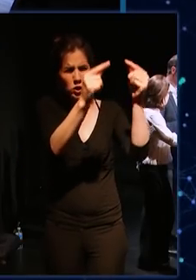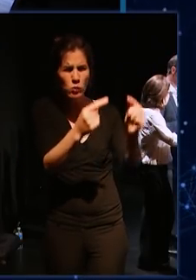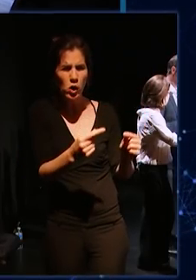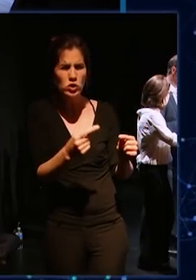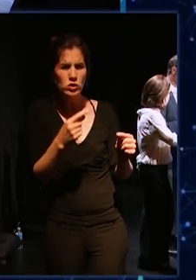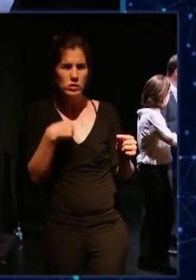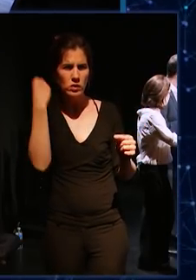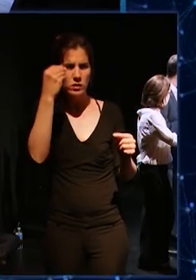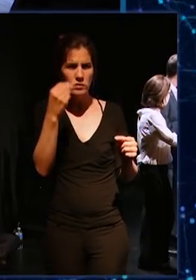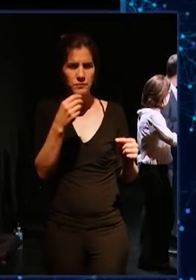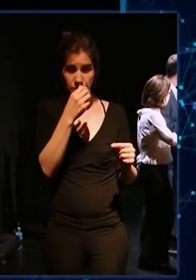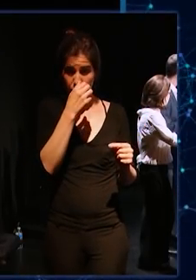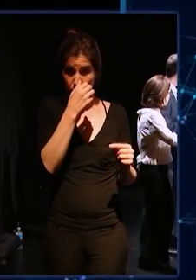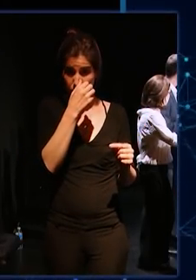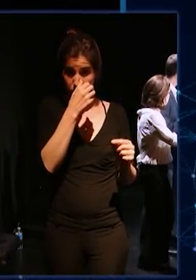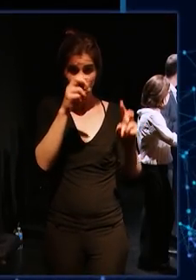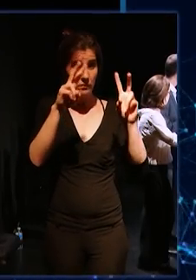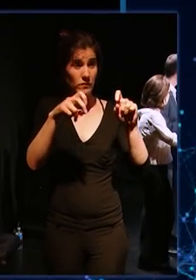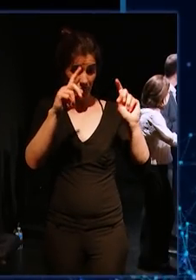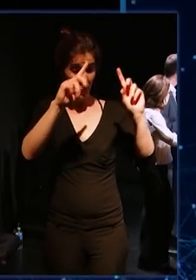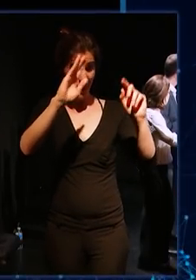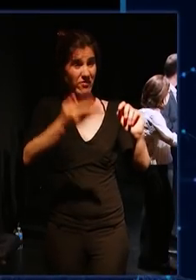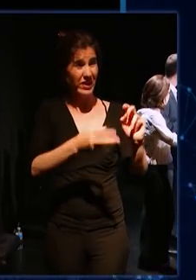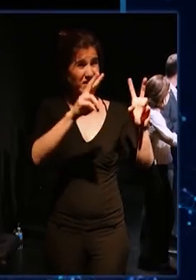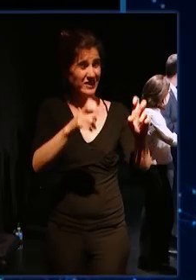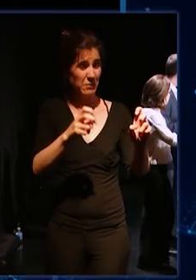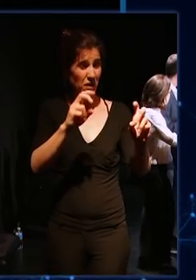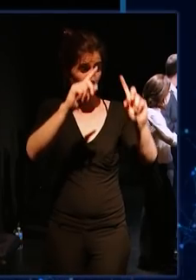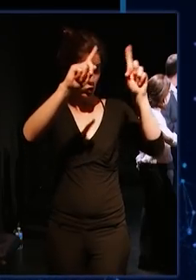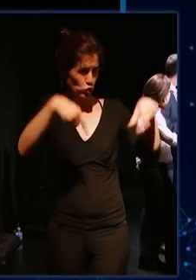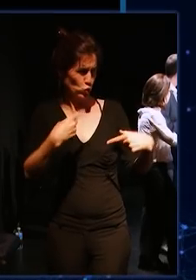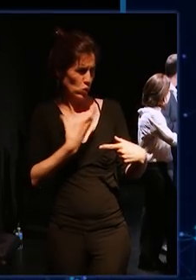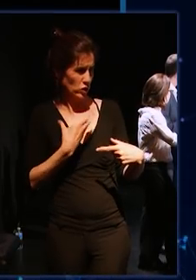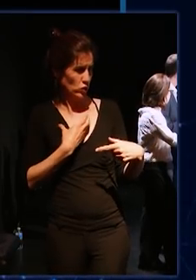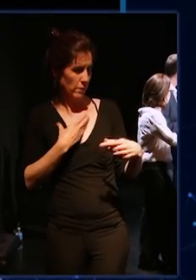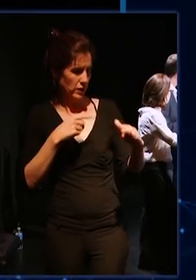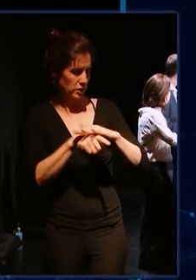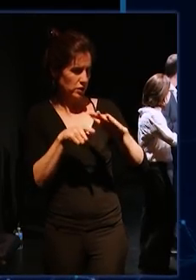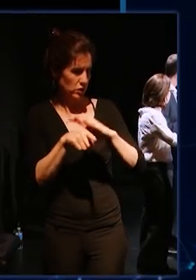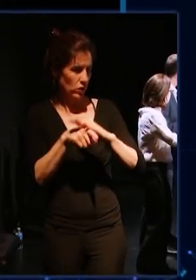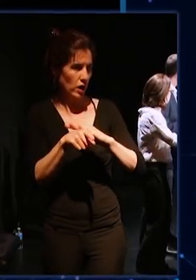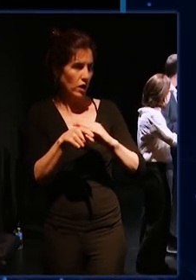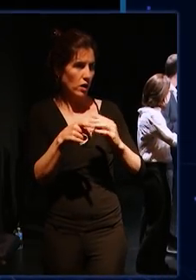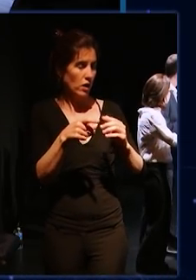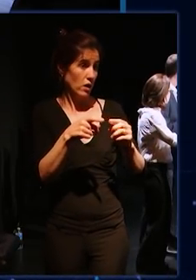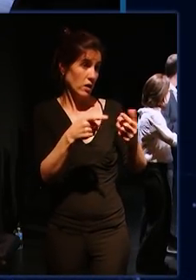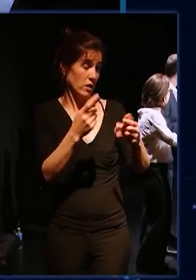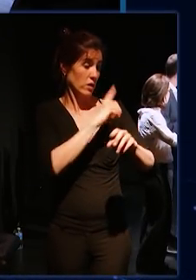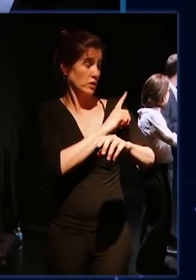d'haver municipalitzat el gimnàs en esport. No? Per això crec que era més alta la d'habitatge. Això aporta superàvit, en qualsevol